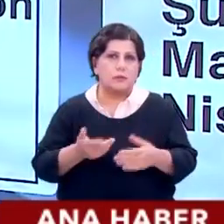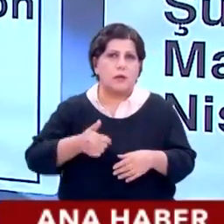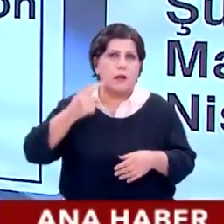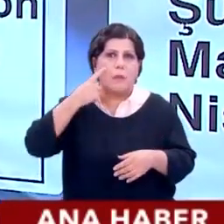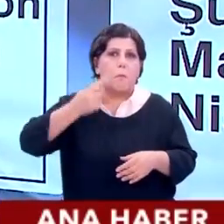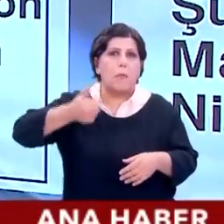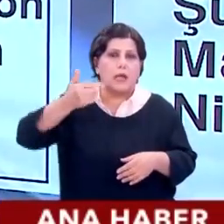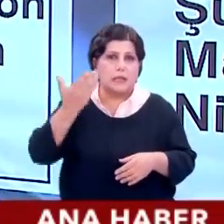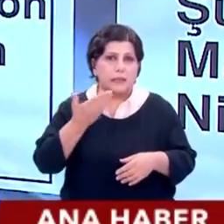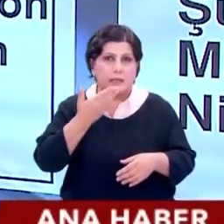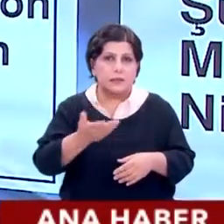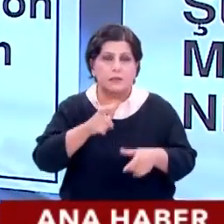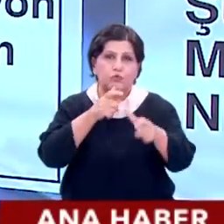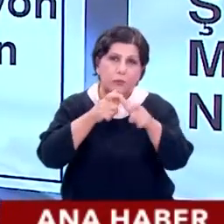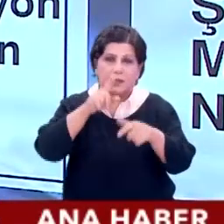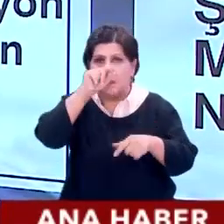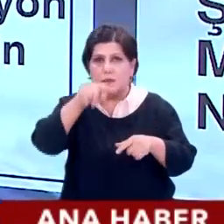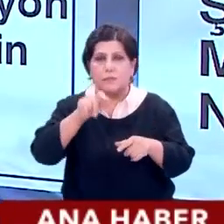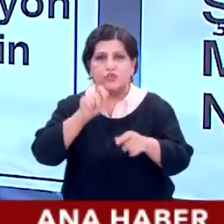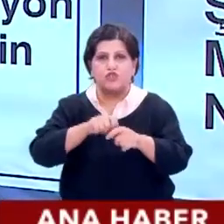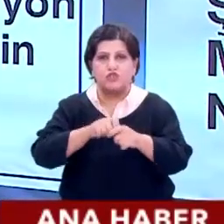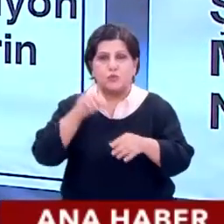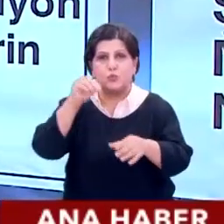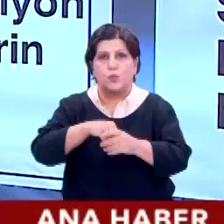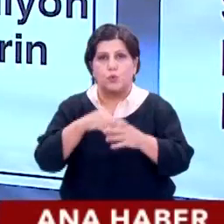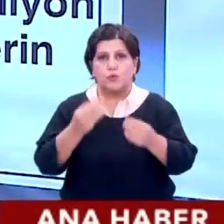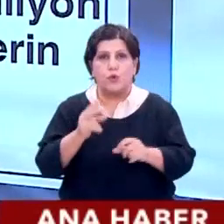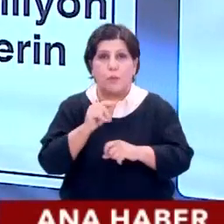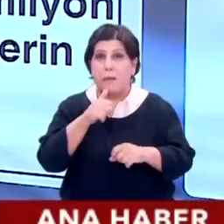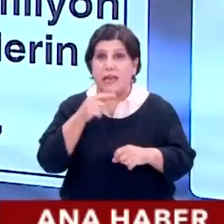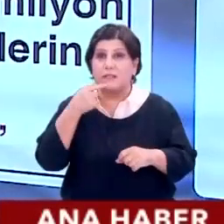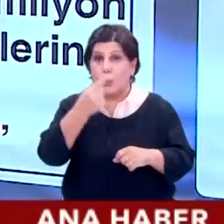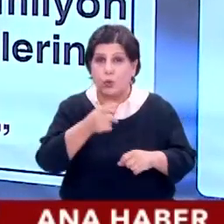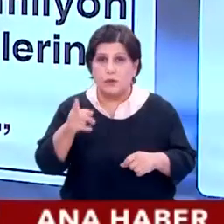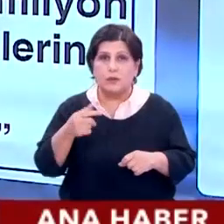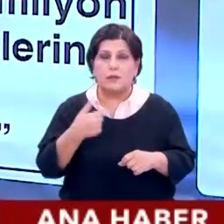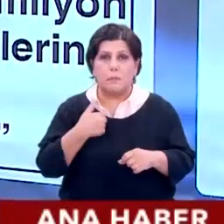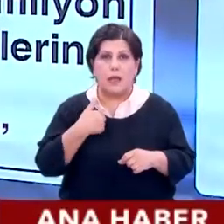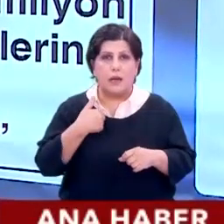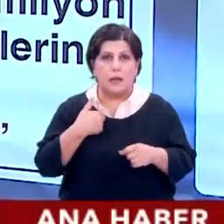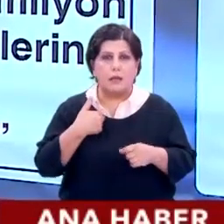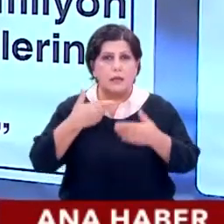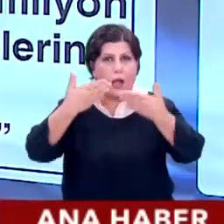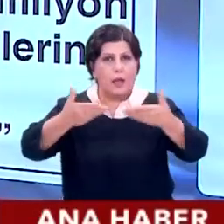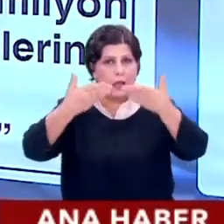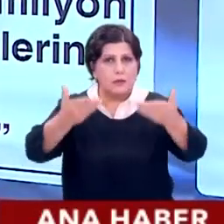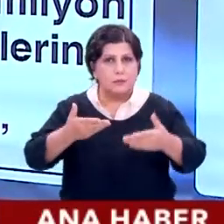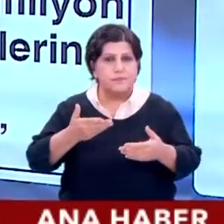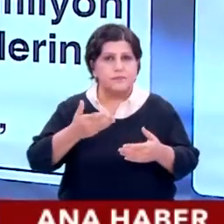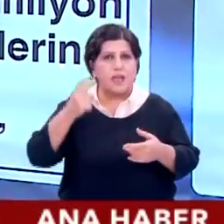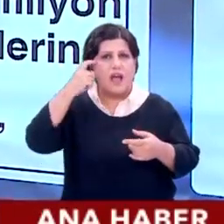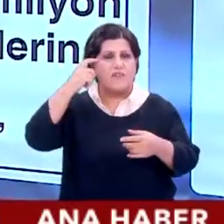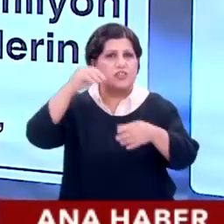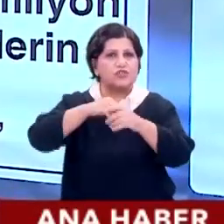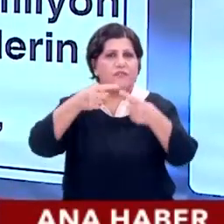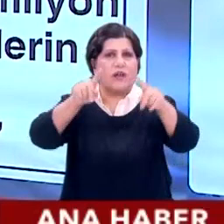da dedi Şu bat Mart bu işi noktalayacağız Ömer Bey diyor ki; Ben de seslendirdim bunu Her kafadan bir ses